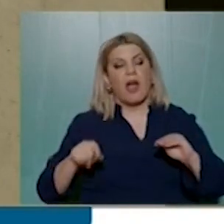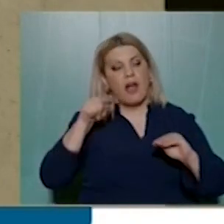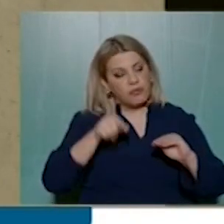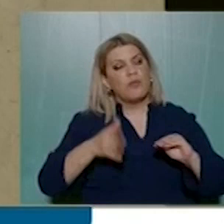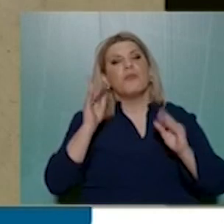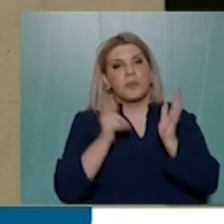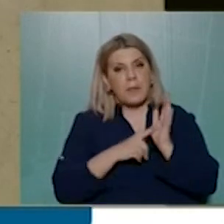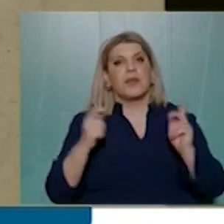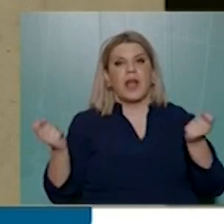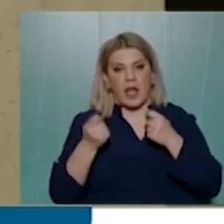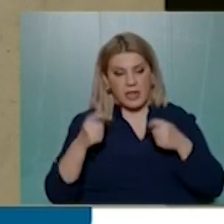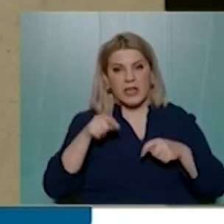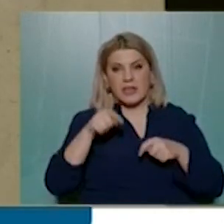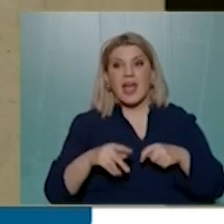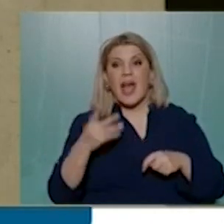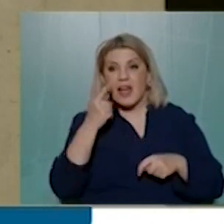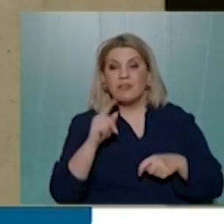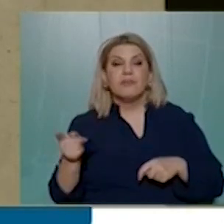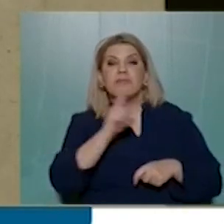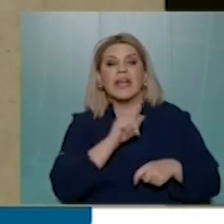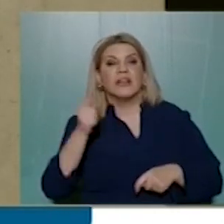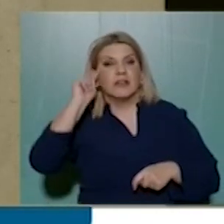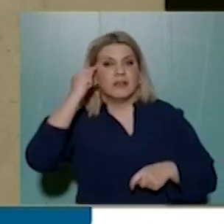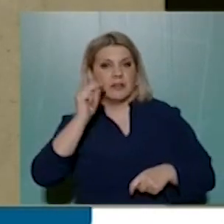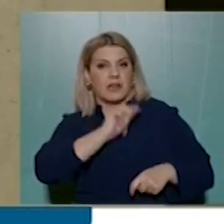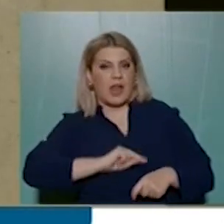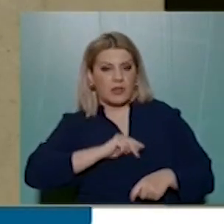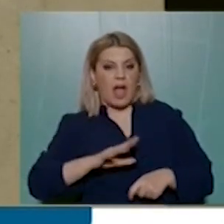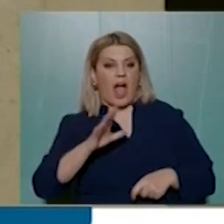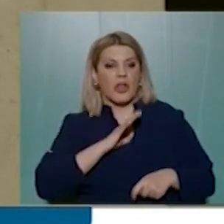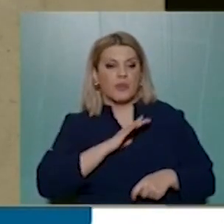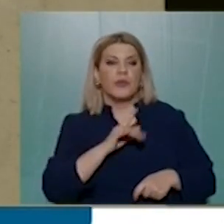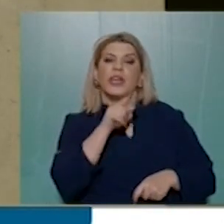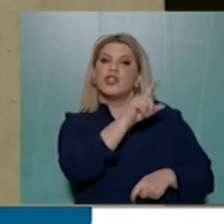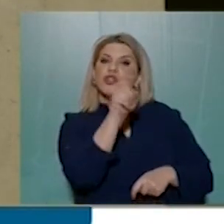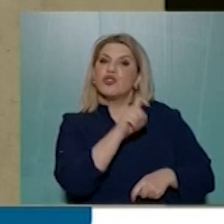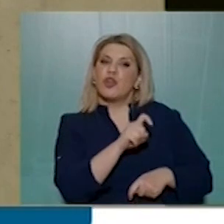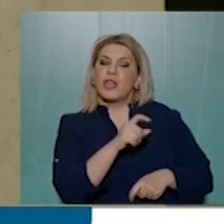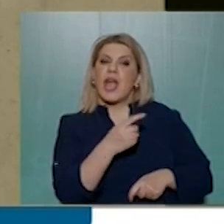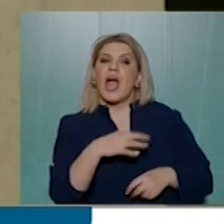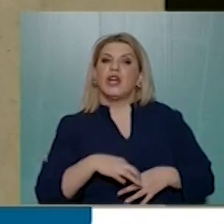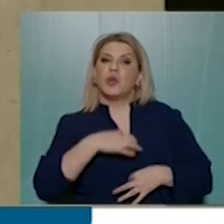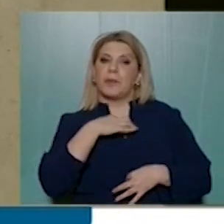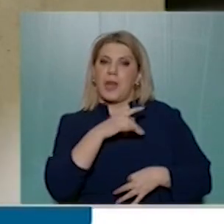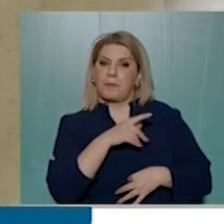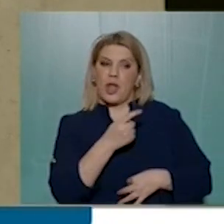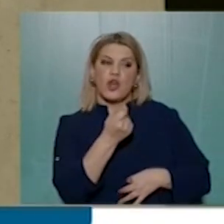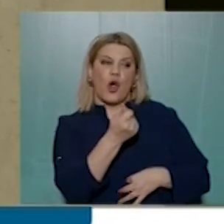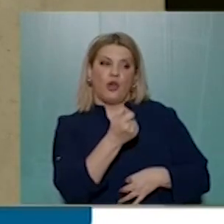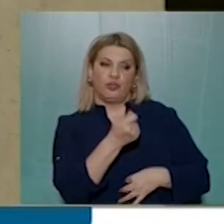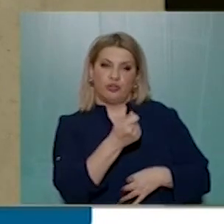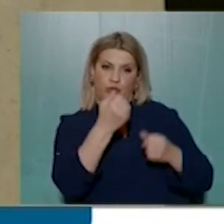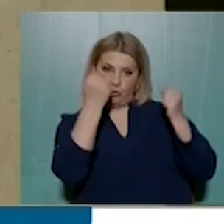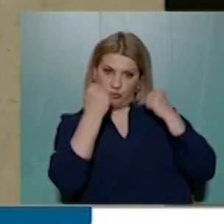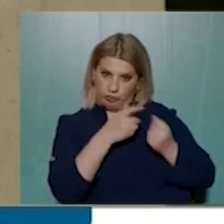μπορεί να γίνει αν φύγει απ τη μέση το κυνήγι του κέρδους που θεωρεί την ανθρώπινη ζωή και αξιοπρέπεια κόστος ζητάμε να λυθεί άμεσα το ζήτημα